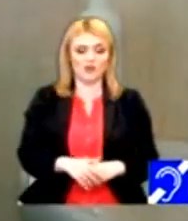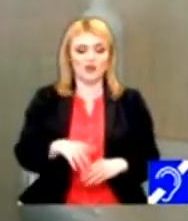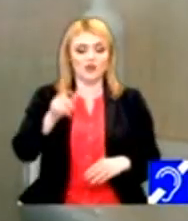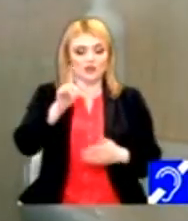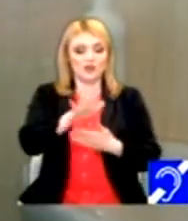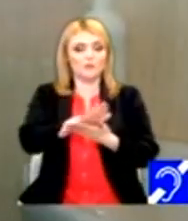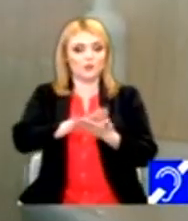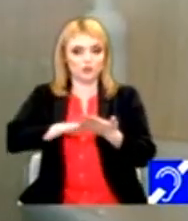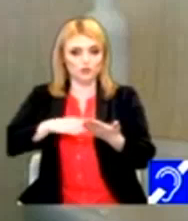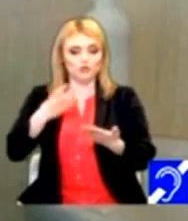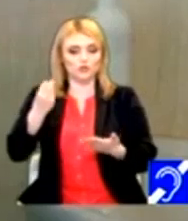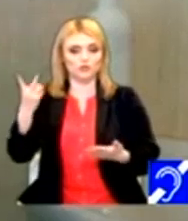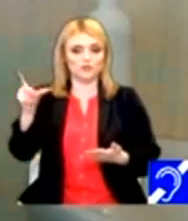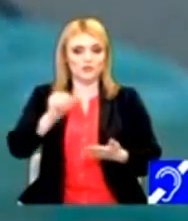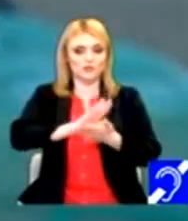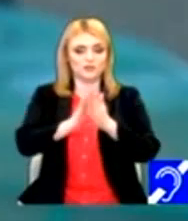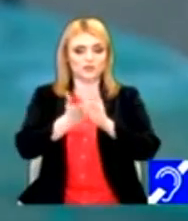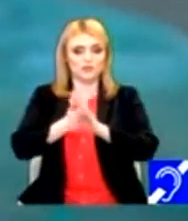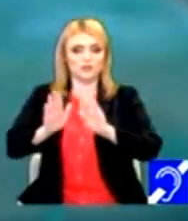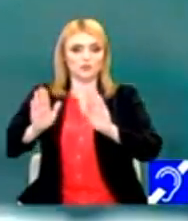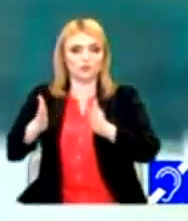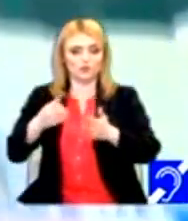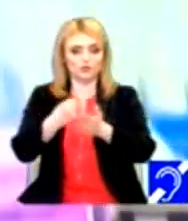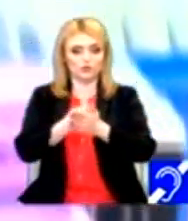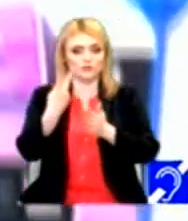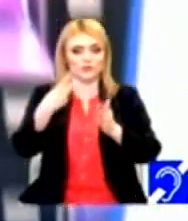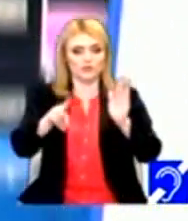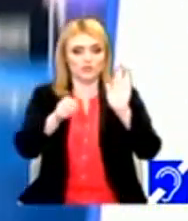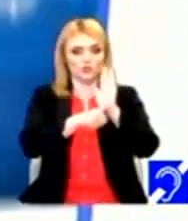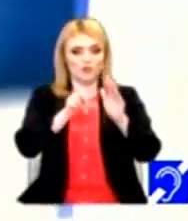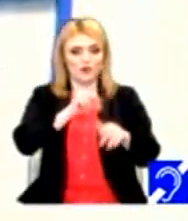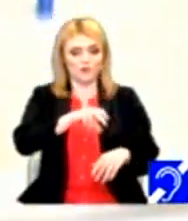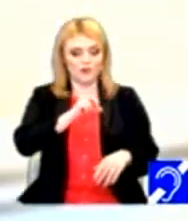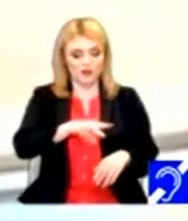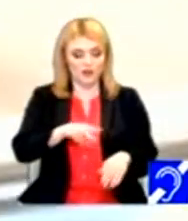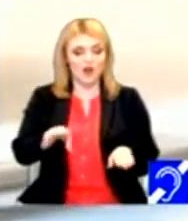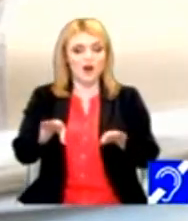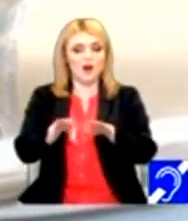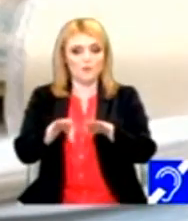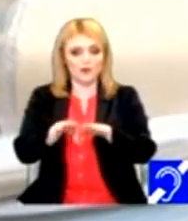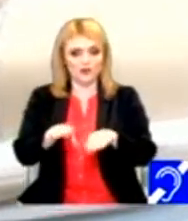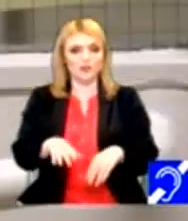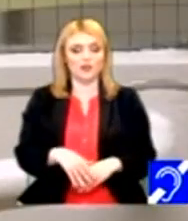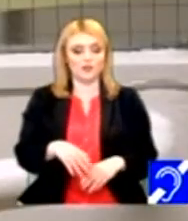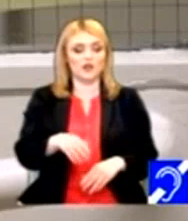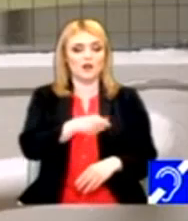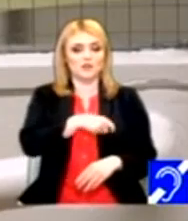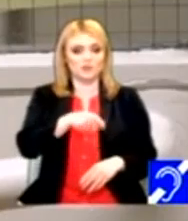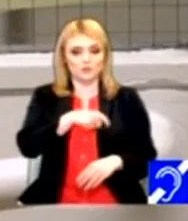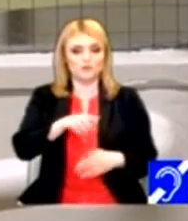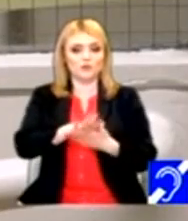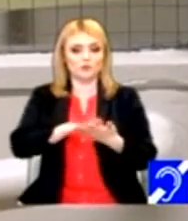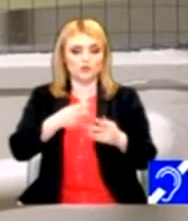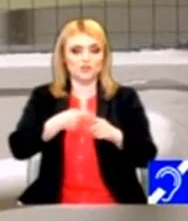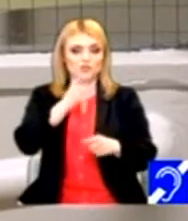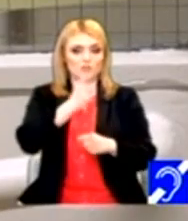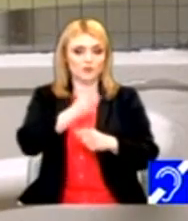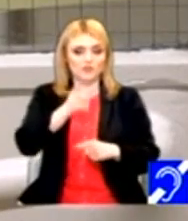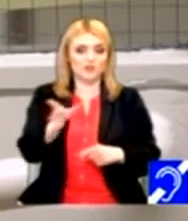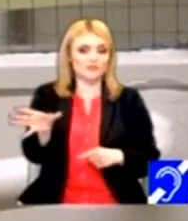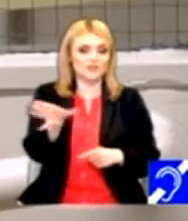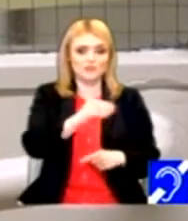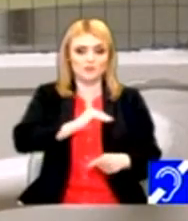și acest pachet pentru partenerii din Est va fi în măsura posibilităților suplimentat dacă va fi nevoie,